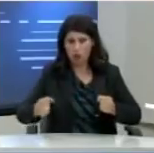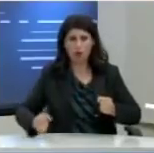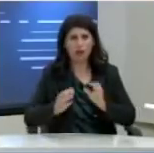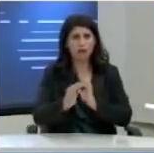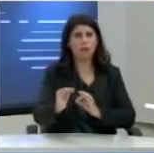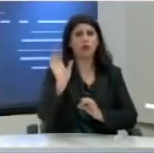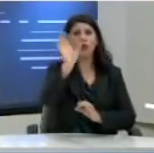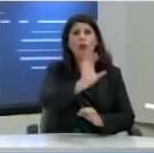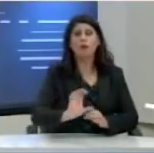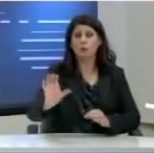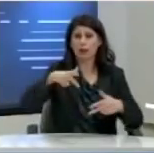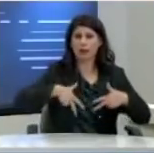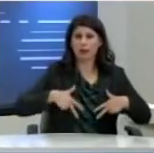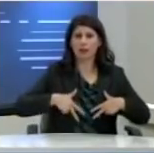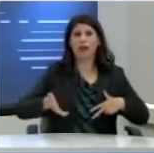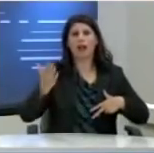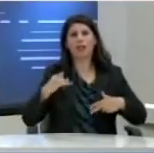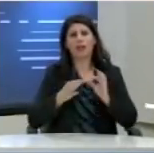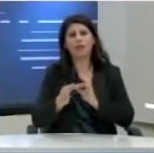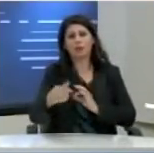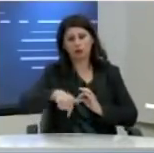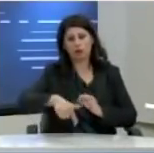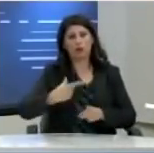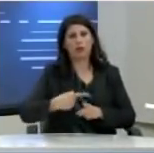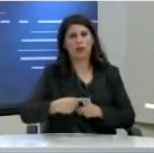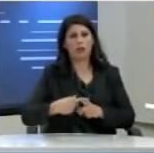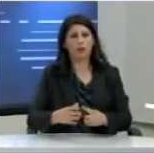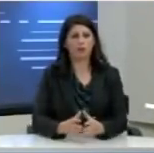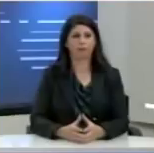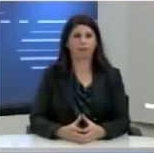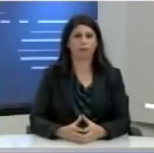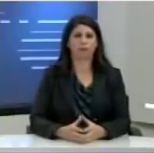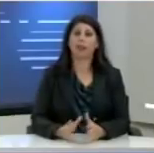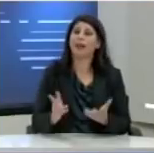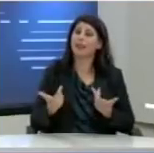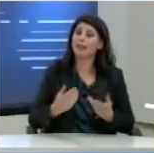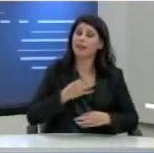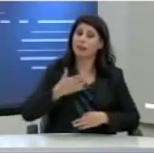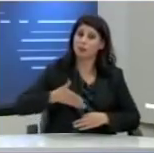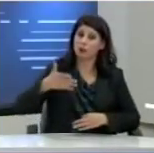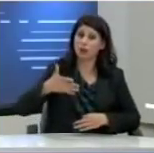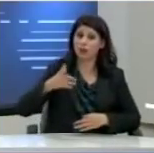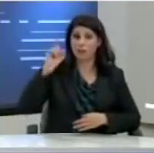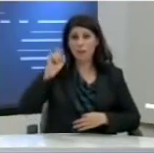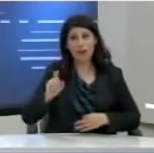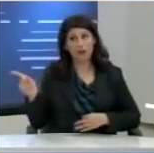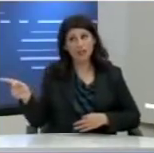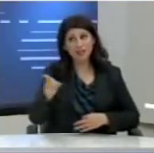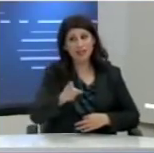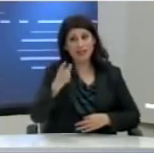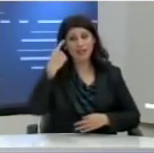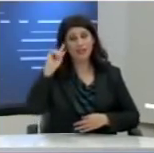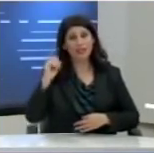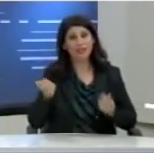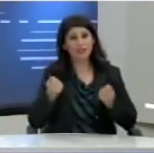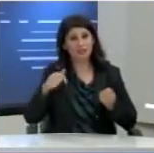σε όλες τις ευρωπαϊκές χώρες, αλλά δεν εφαρμόζεται στη χώρα μας. Επειδή, κύριε Μητσοτάκη, μάλλον εσείς δεν γνωρίζετε πολύ καλά τι συμβαίνει στη χώρα